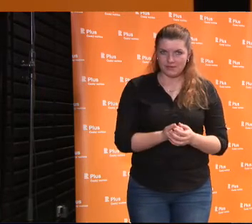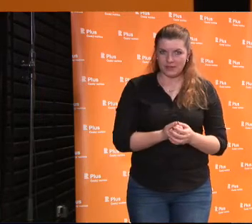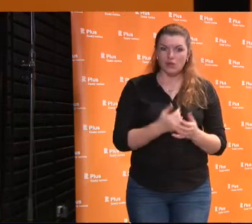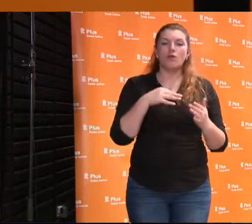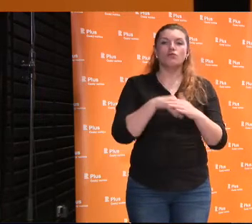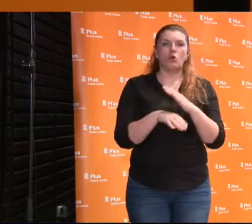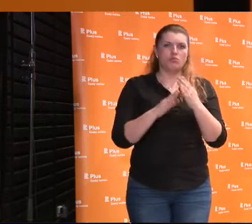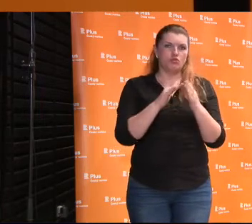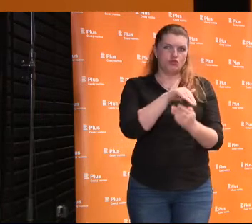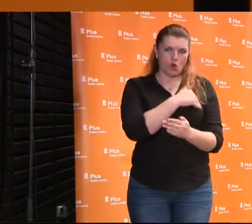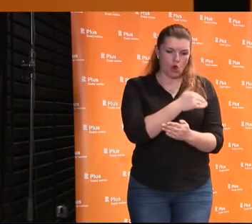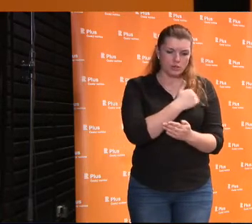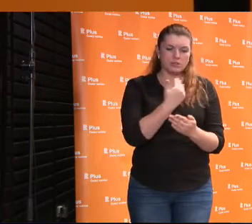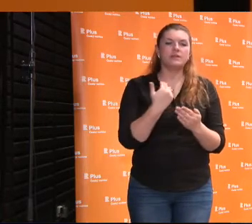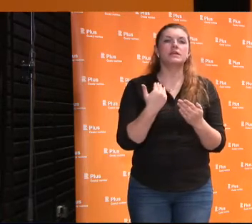služby školství se